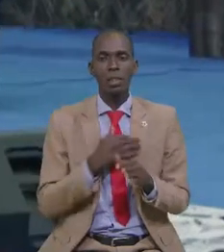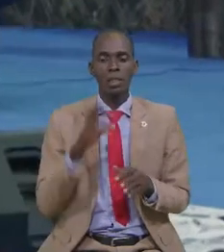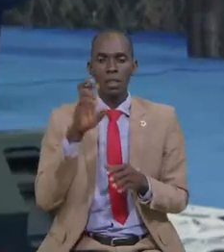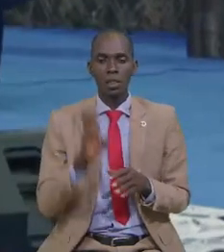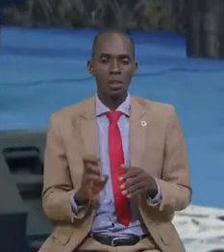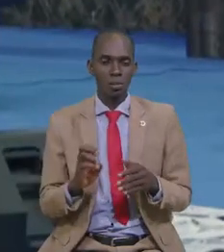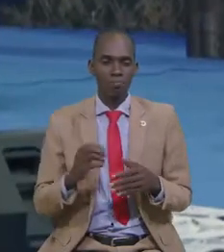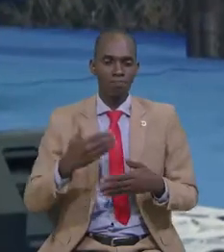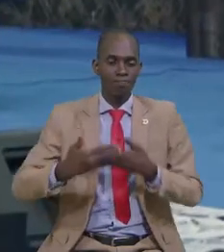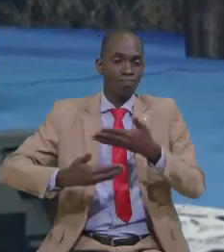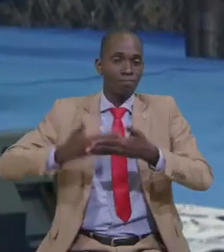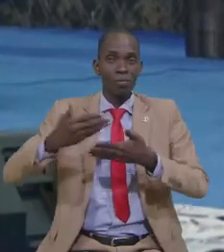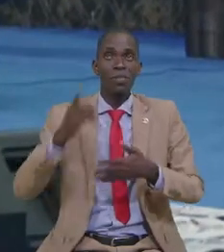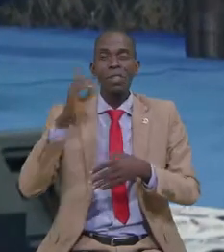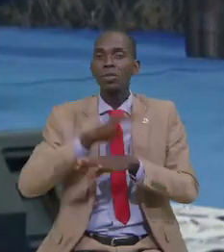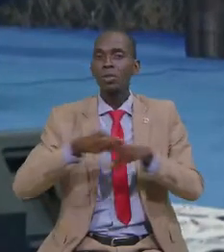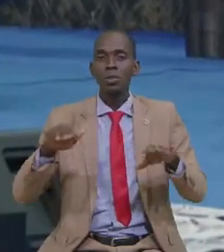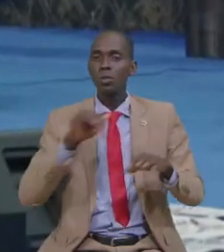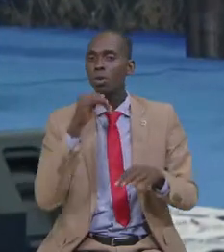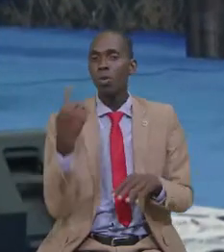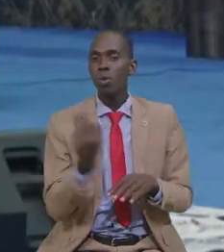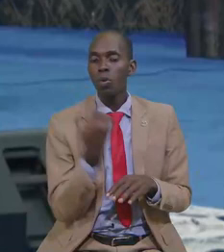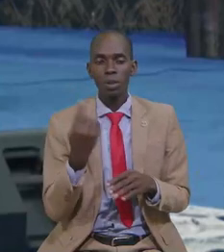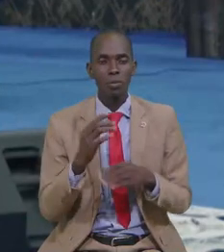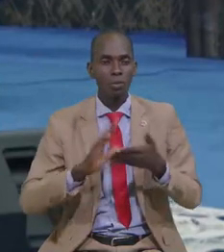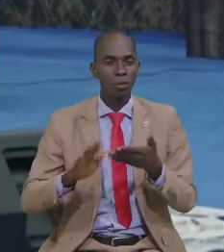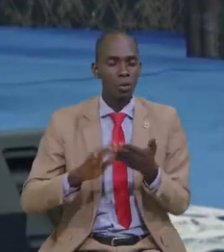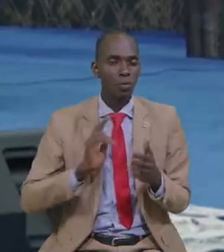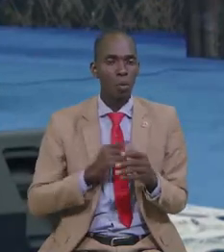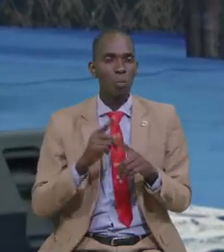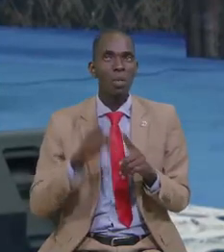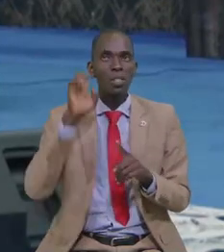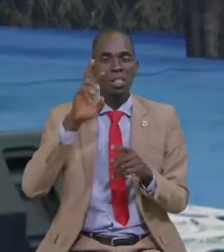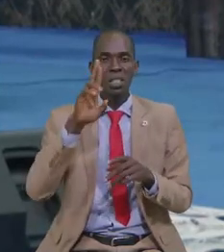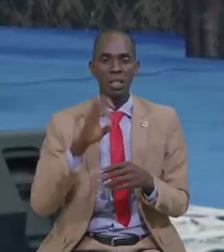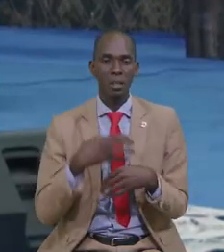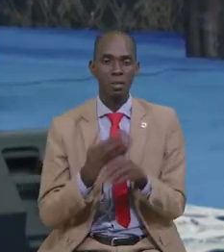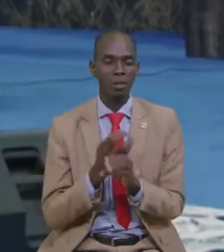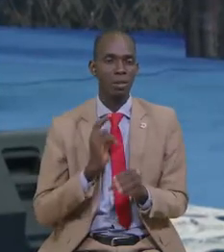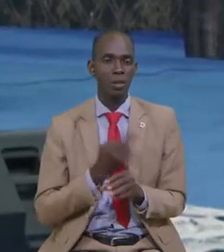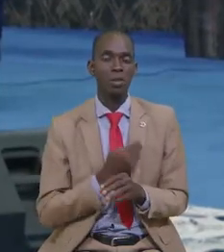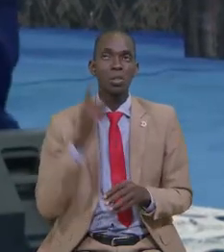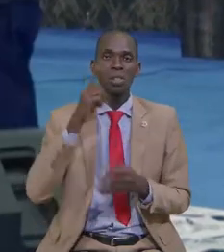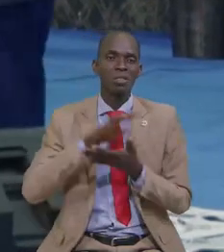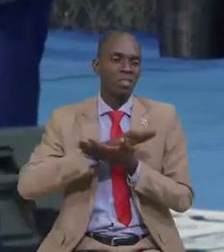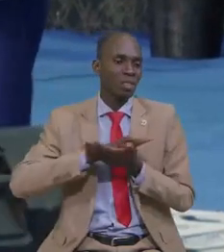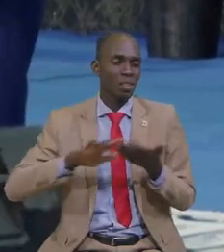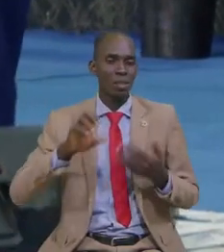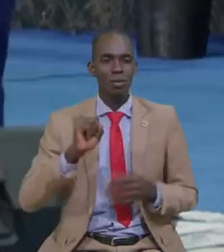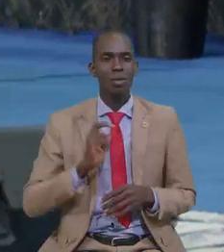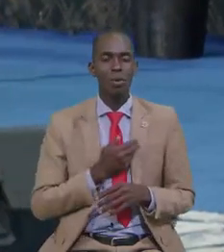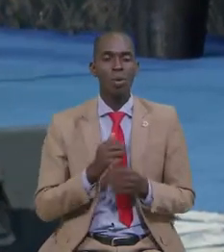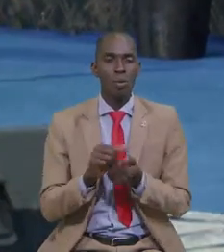pardon ou la régénération. Non seulement il nous pardonne, il